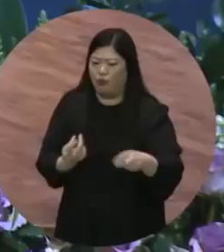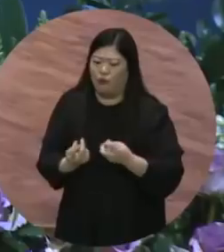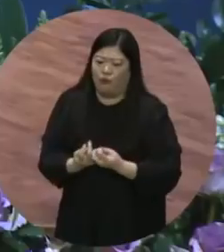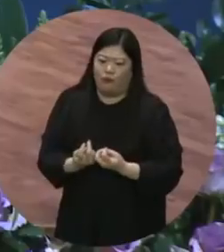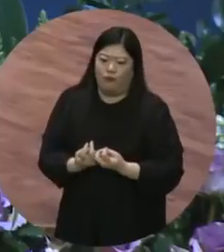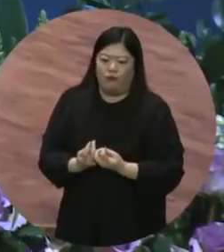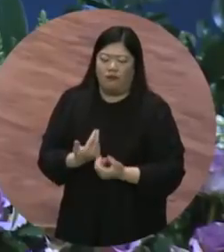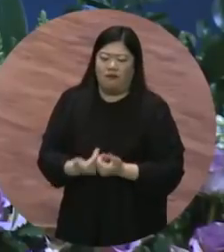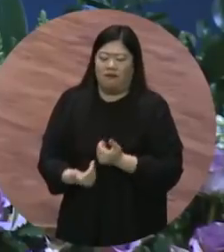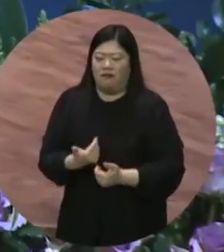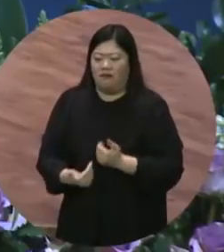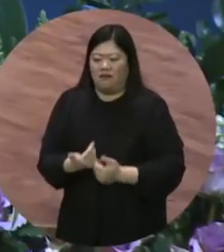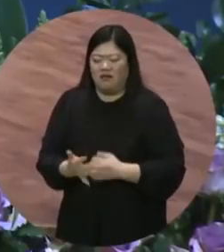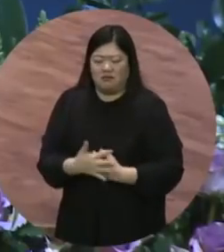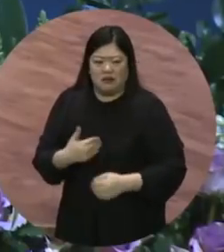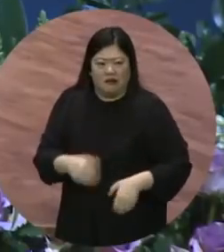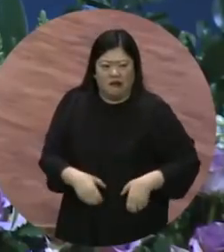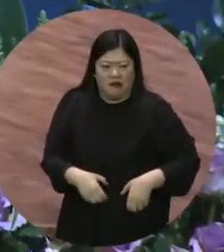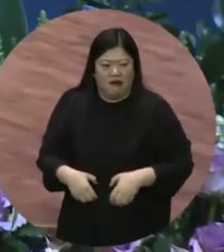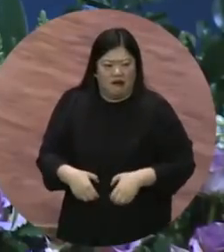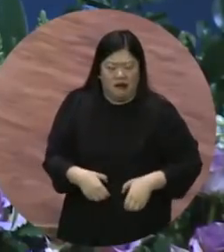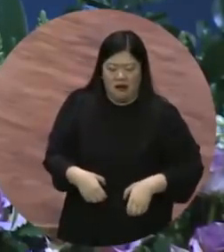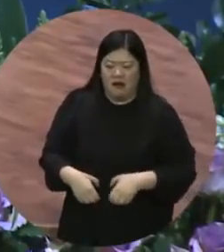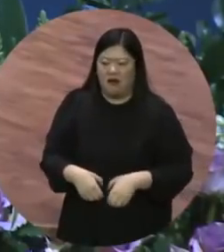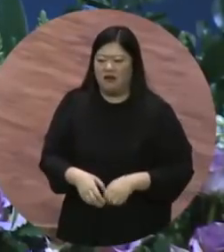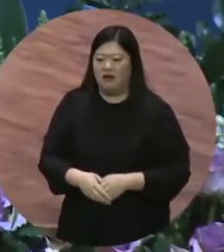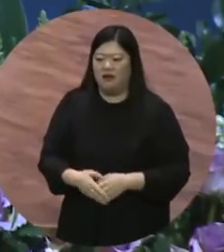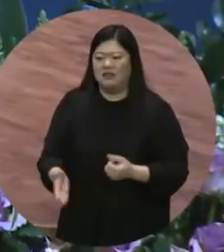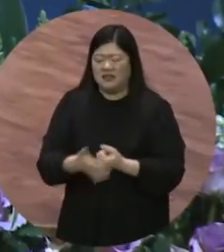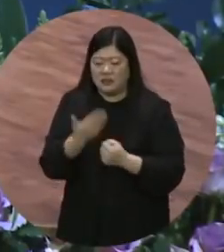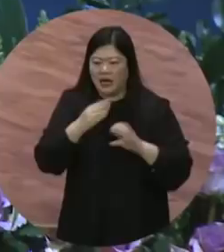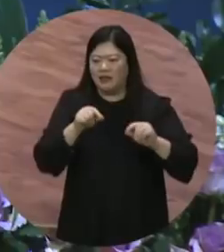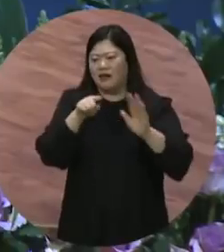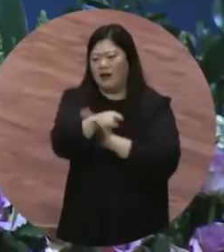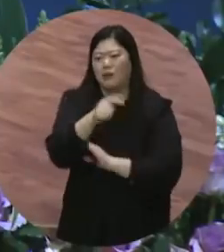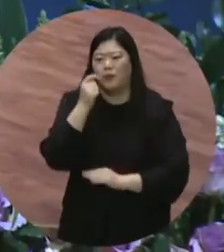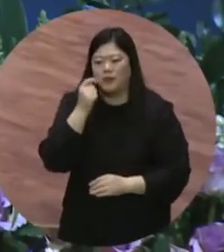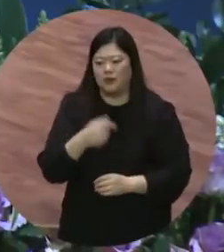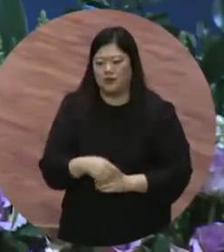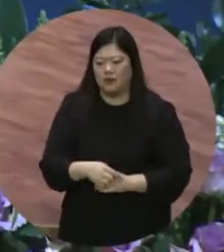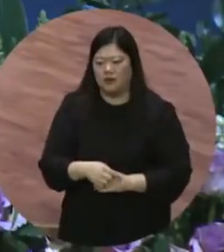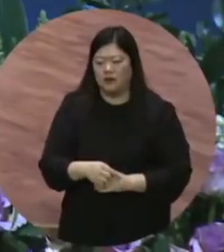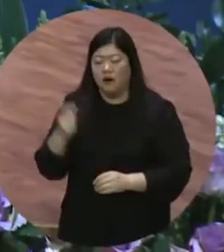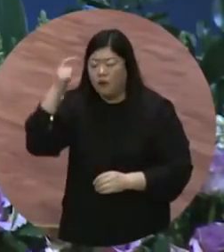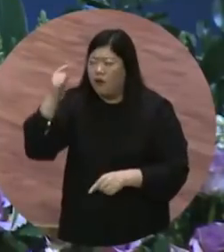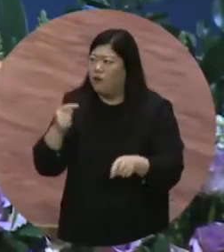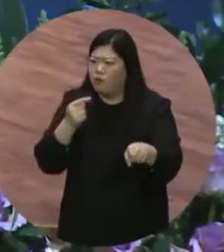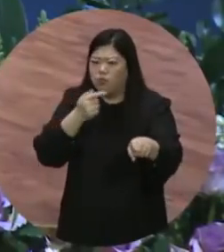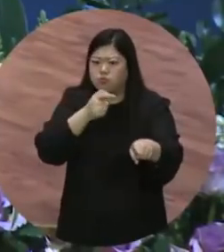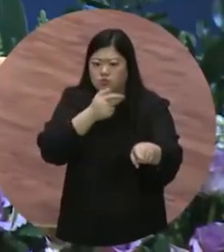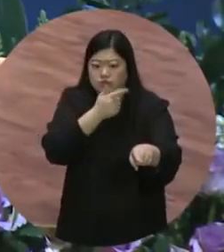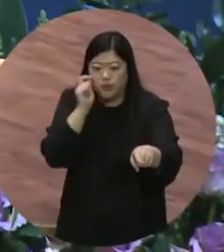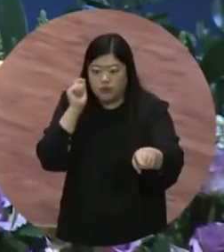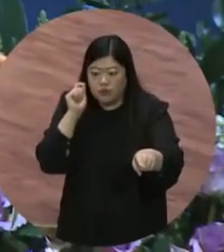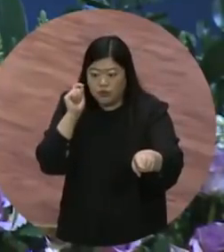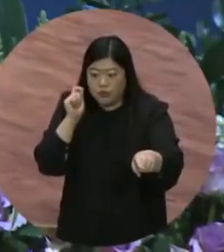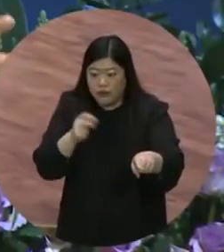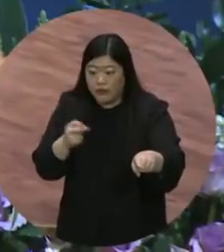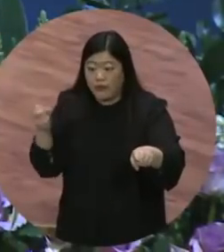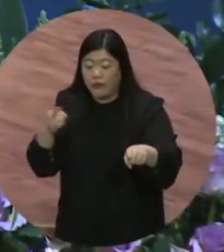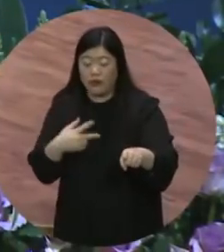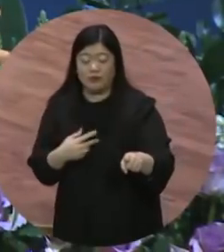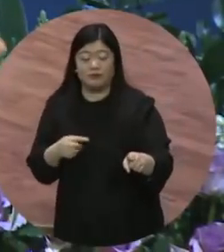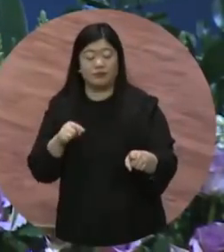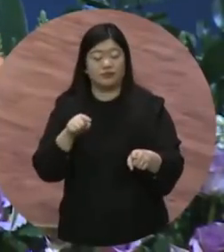말씀은 맞는데 가나안 땅에 들어가야 너무 어려운 겁니다. 거긴 물이 넉넉하지 않고 간들